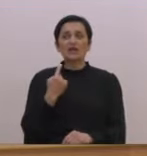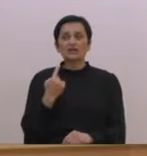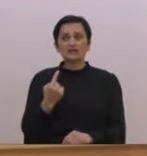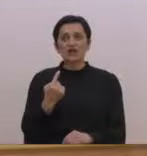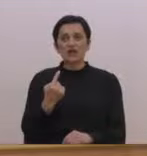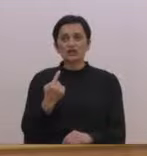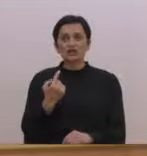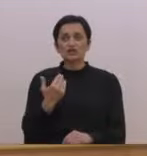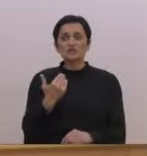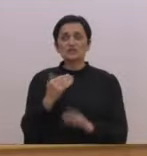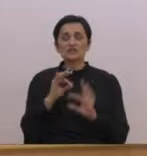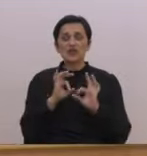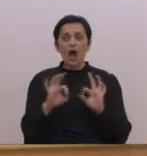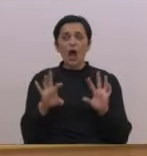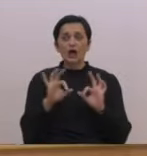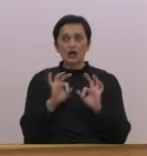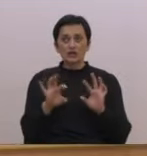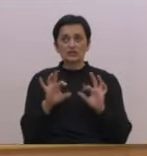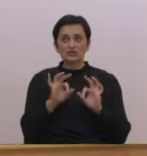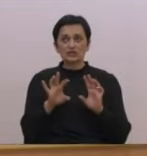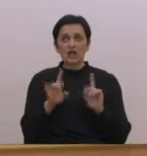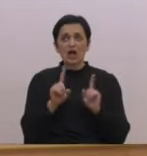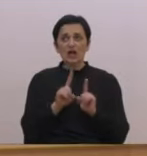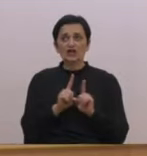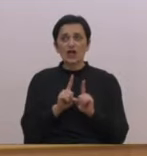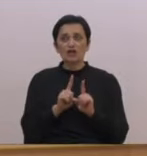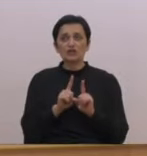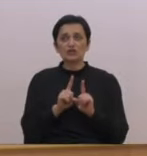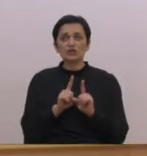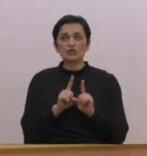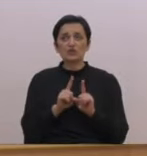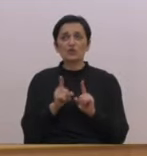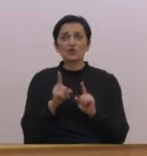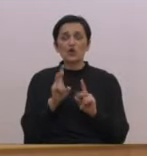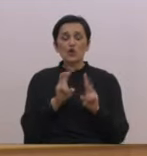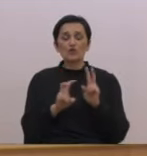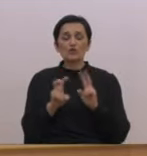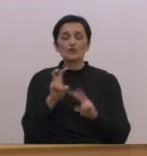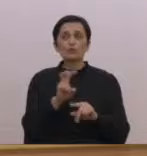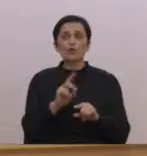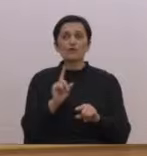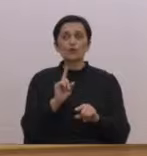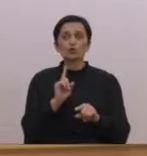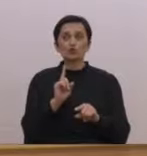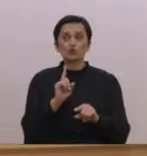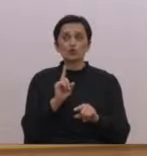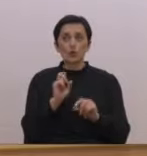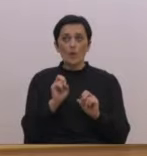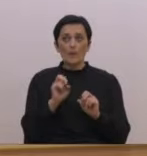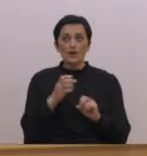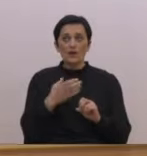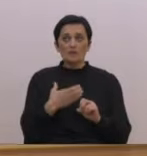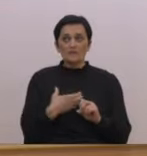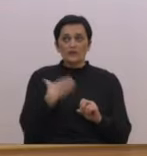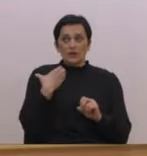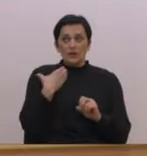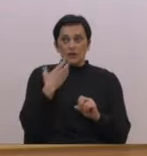izmizez, ahsna și el va, ASV, ima și cvipa vot, rom, agar saganga și o surati,